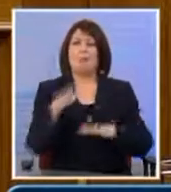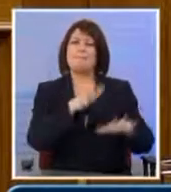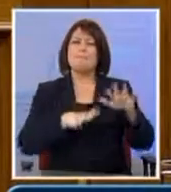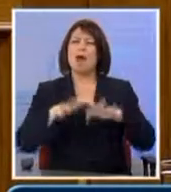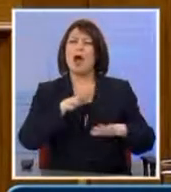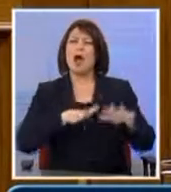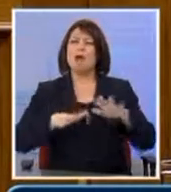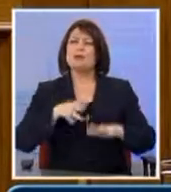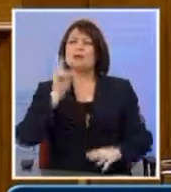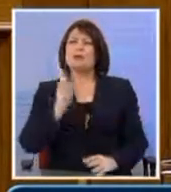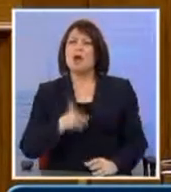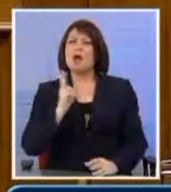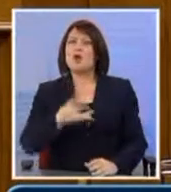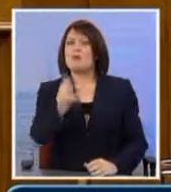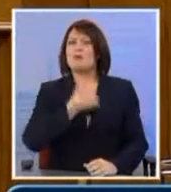κύριος Τσίπρας.